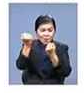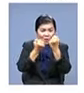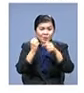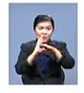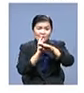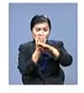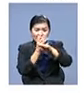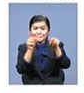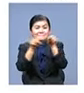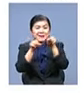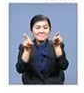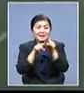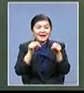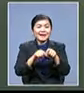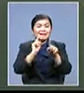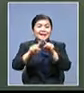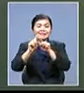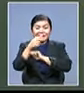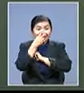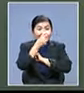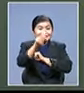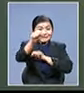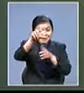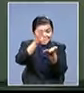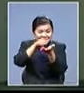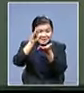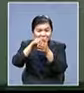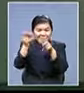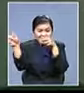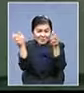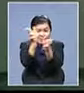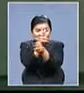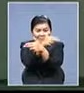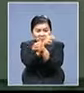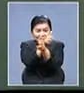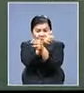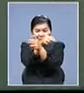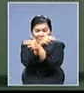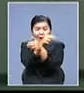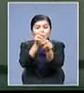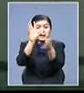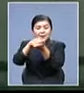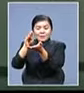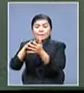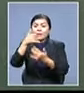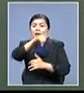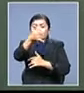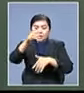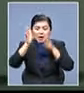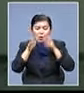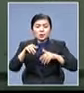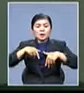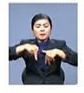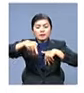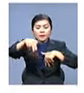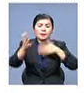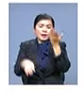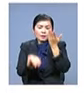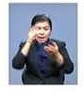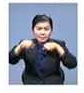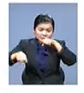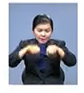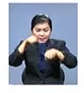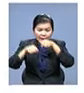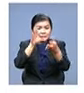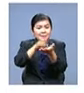ตาแบบนี้นะคะวิ่งไปตามที่ต่างๆเพื่อเก็บภาพแบบ 360องศค่ะบางทีก็ใช้คนเดินนะคะบางทีก็ใช้จักรยานด้วยแล